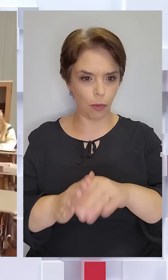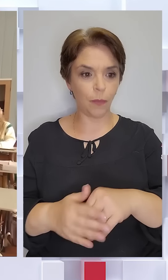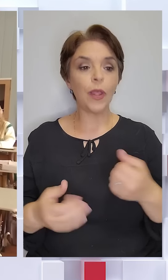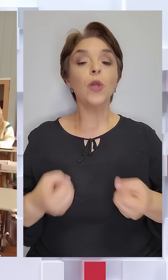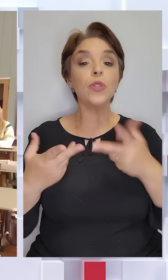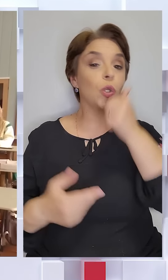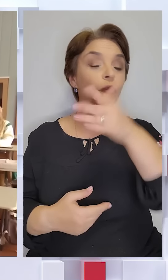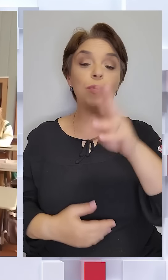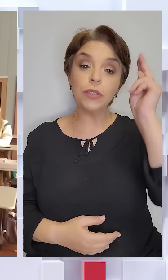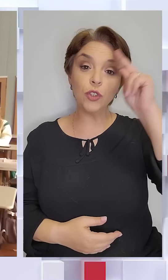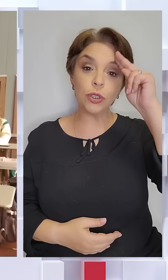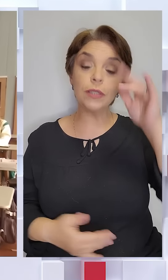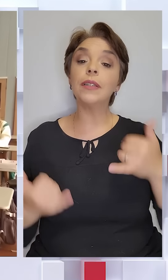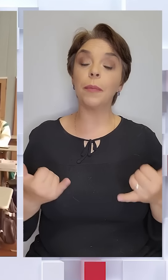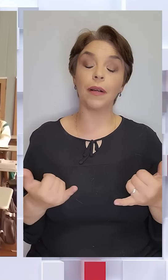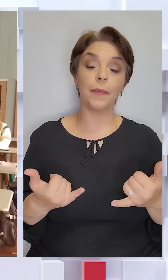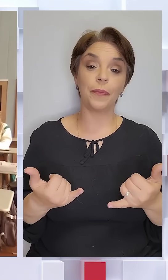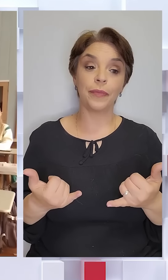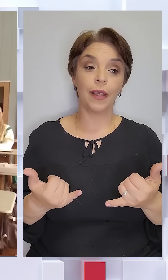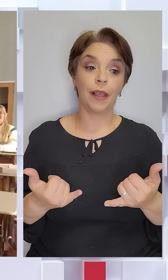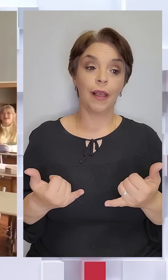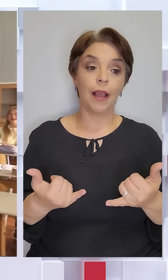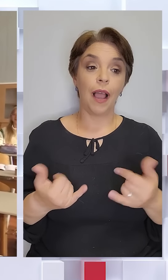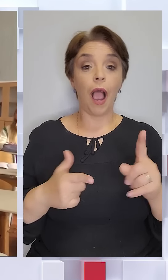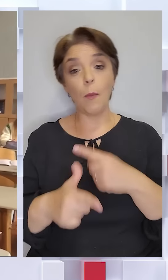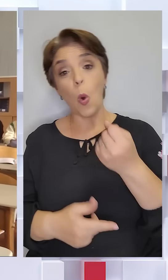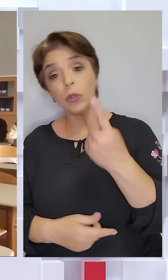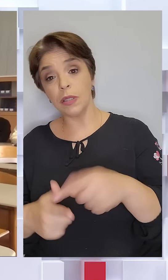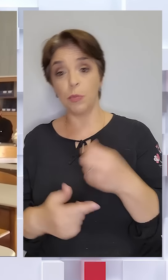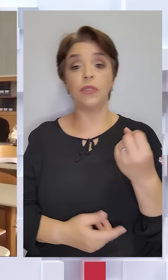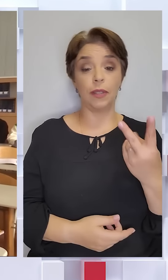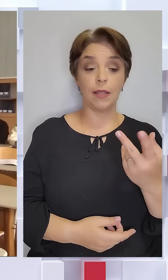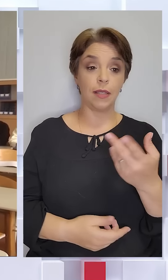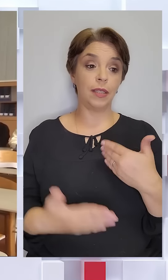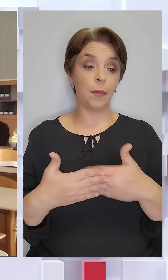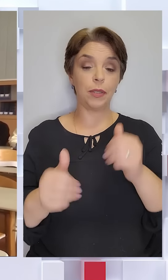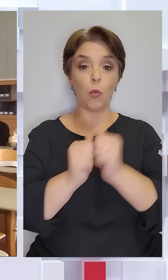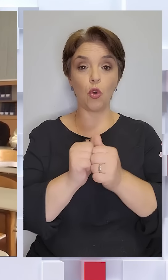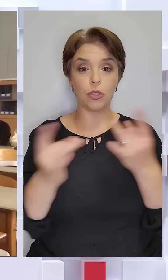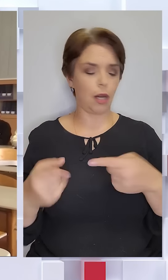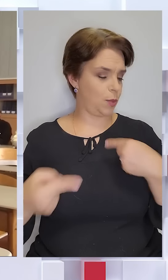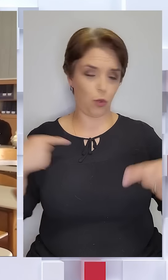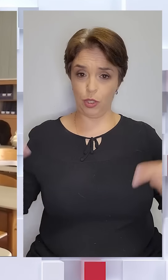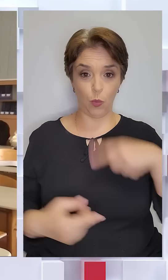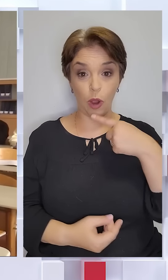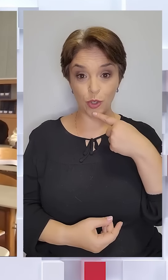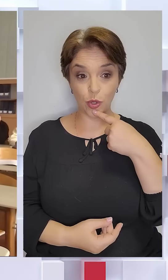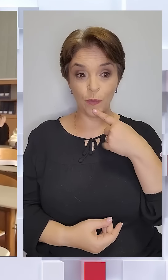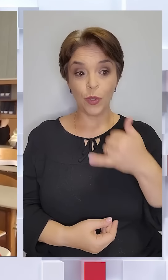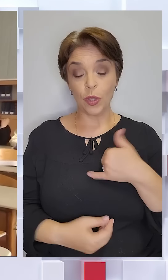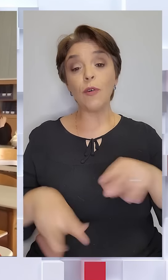То скільки років ви будете вчитися тепер? Сама не знаю. Або 11, або 12. Типу, там кожен раз по-різному кажуть. Ну я